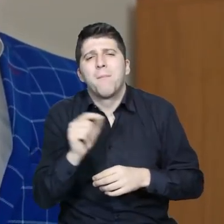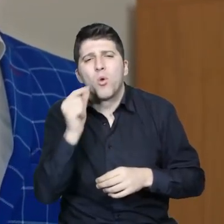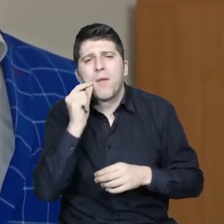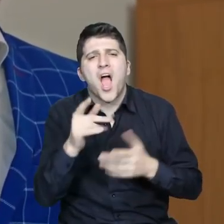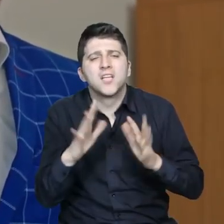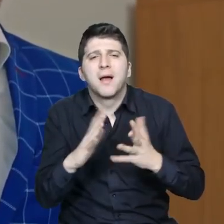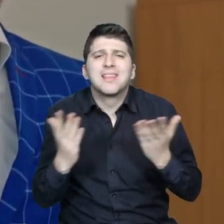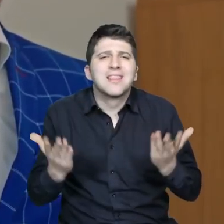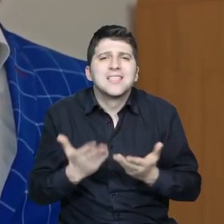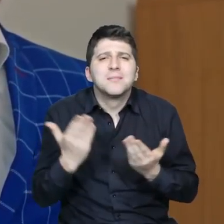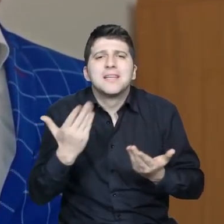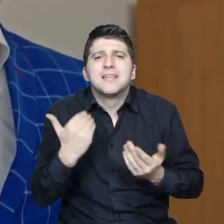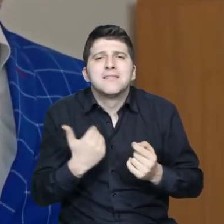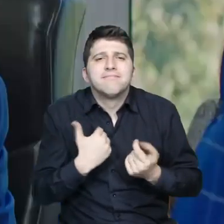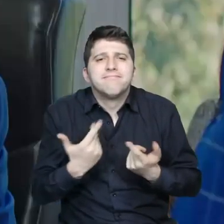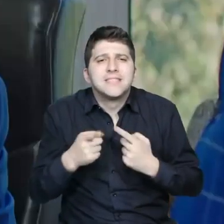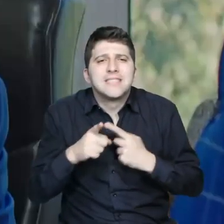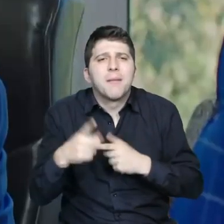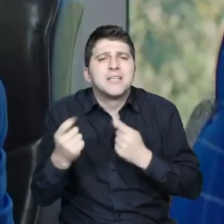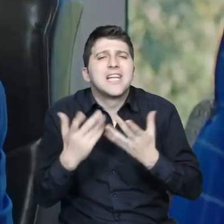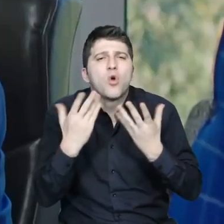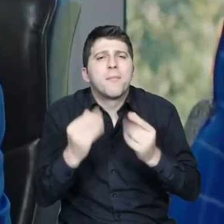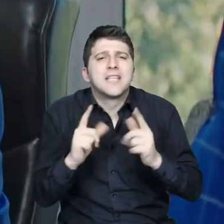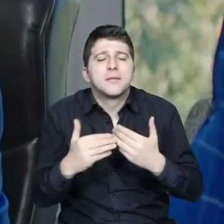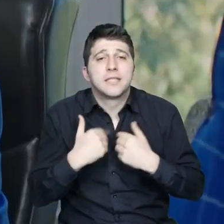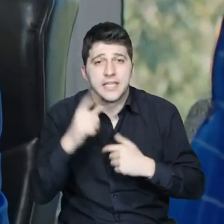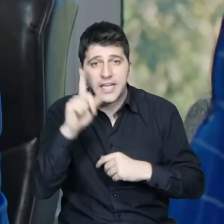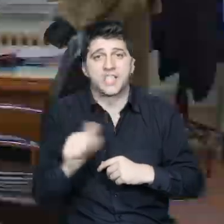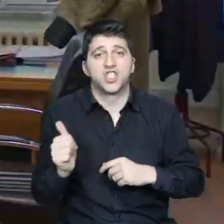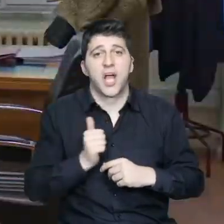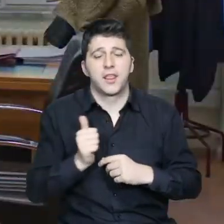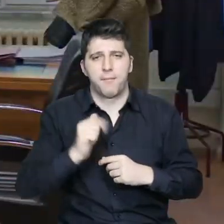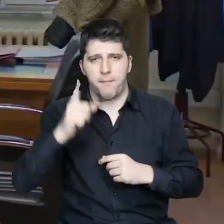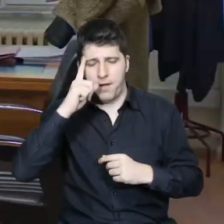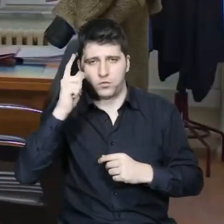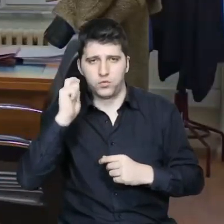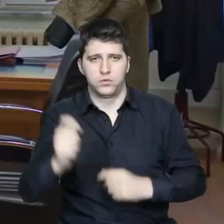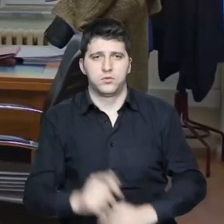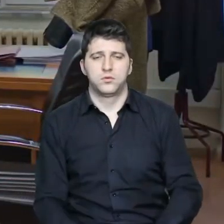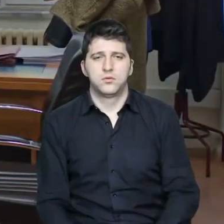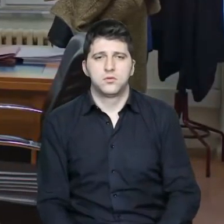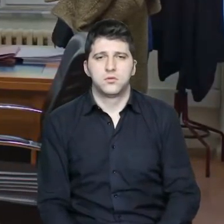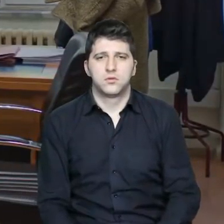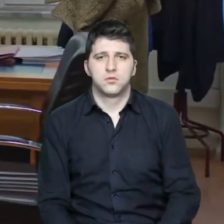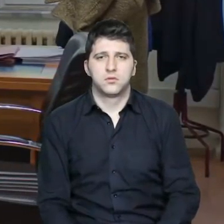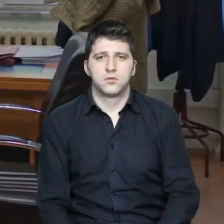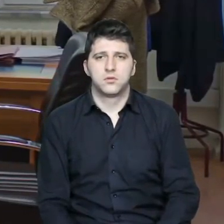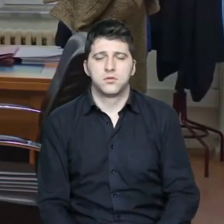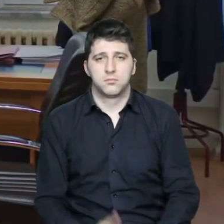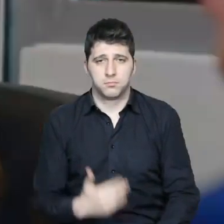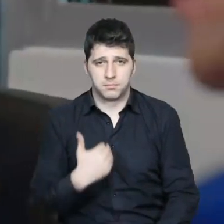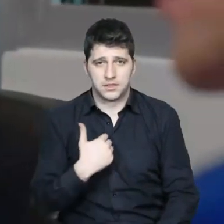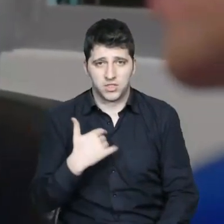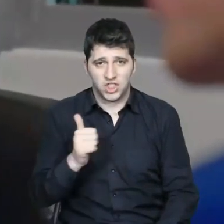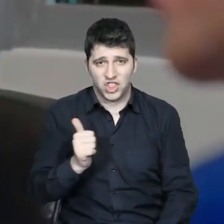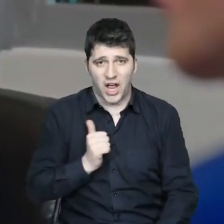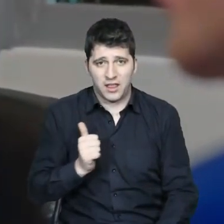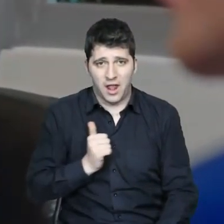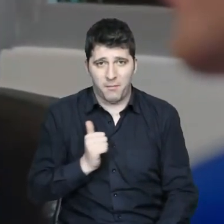acaba nasıl bir prosedür izlememiz gerekiyor yani bizim? Vallahi önce jandarmaya başvurmanız lazım. Bizim jandarmaya